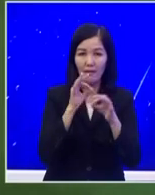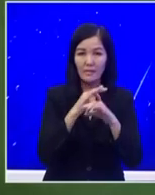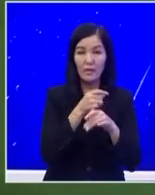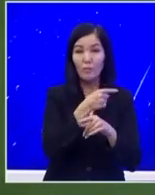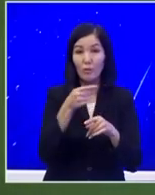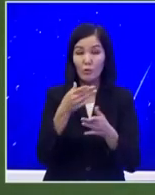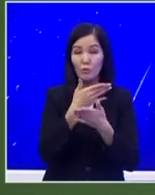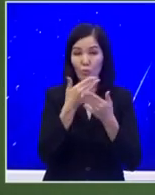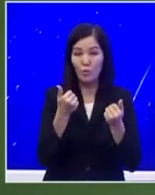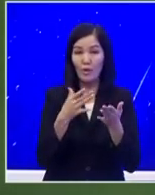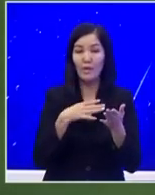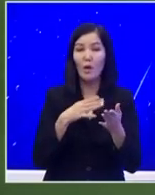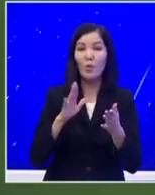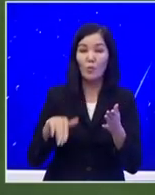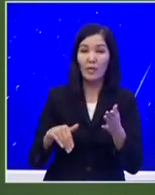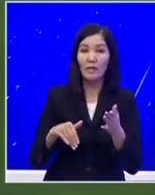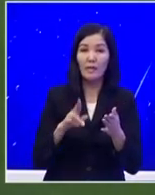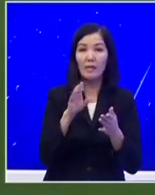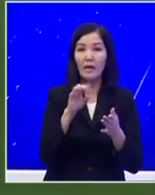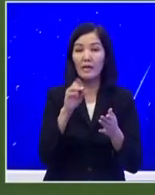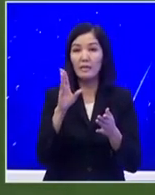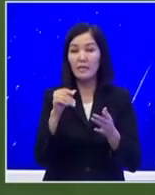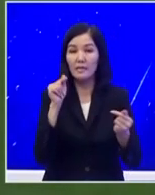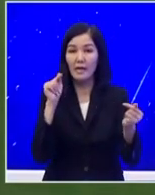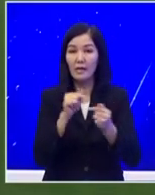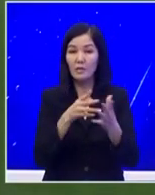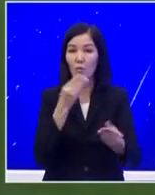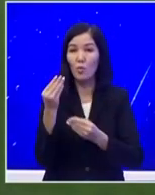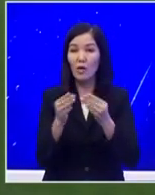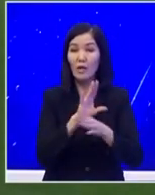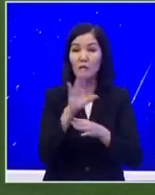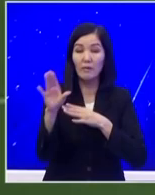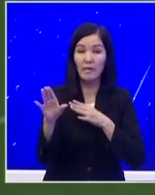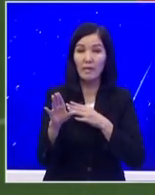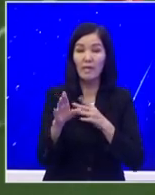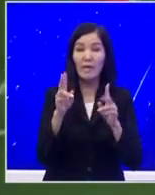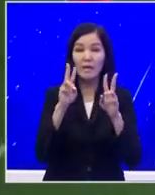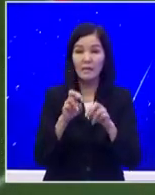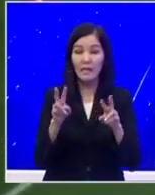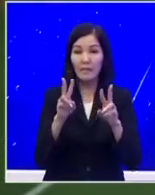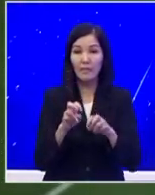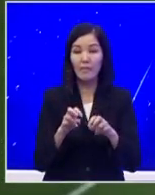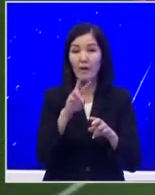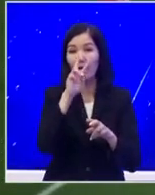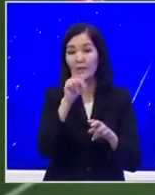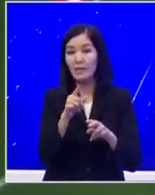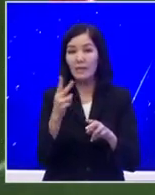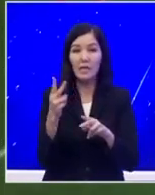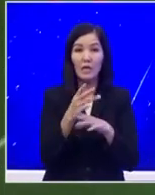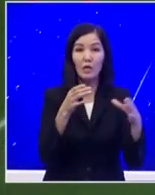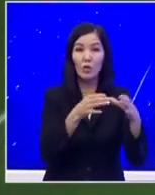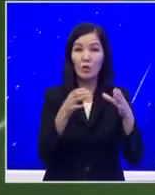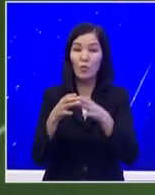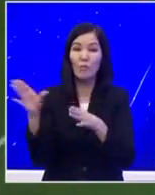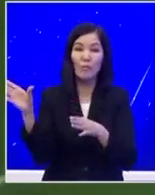нәтиже көрсетті. Одан соң ол Қара теңіз командасына қарсы матчқа жіберілген. Осылайша сараптамада кеткен қателік екі топтың да